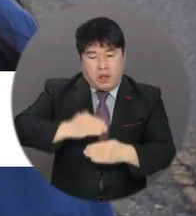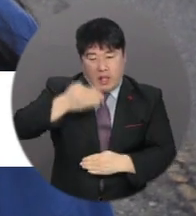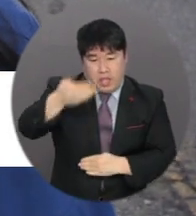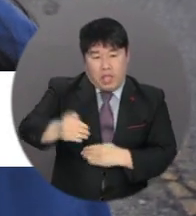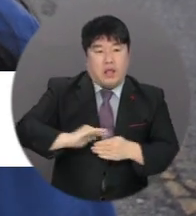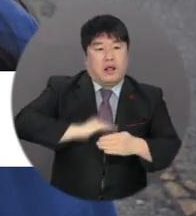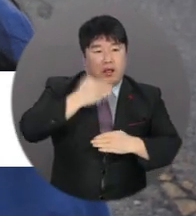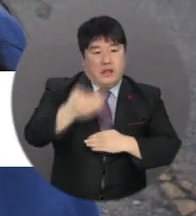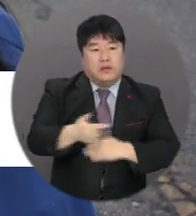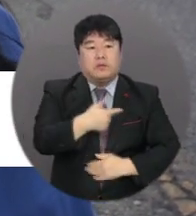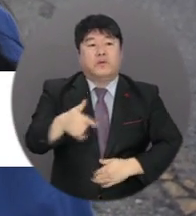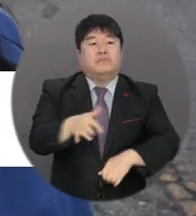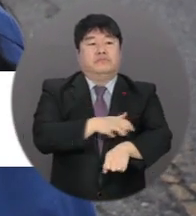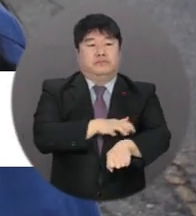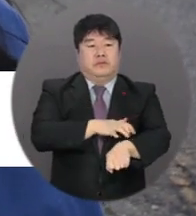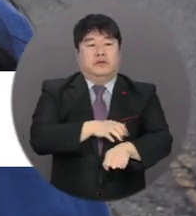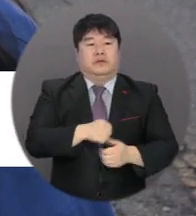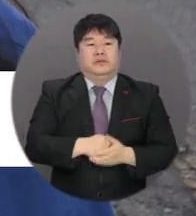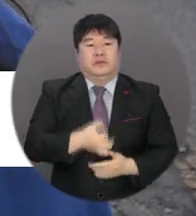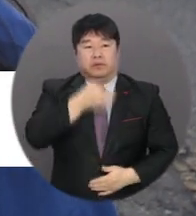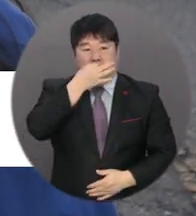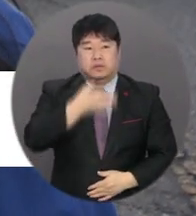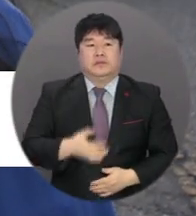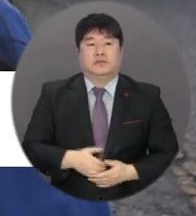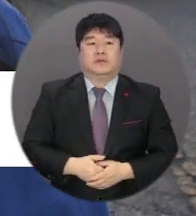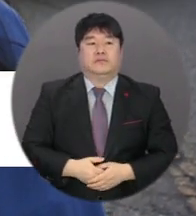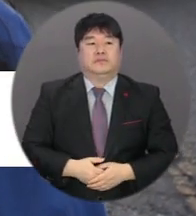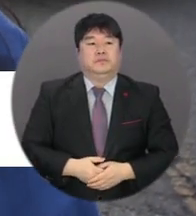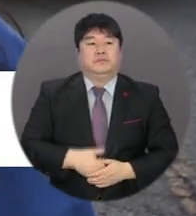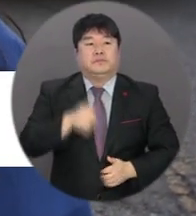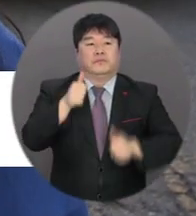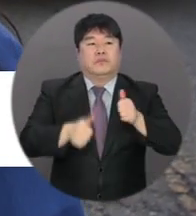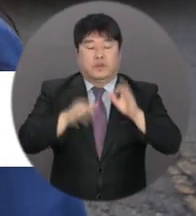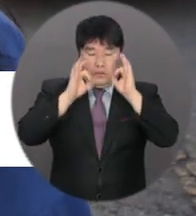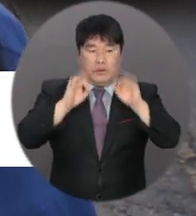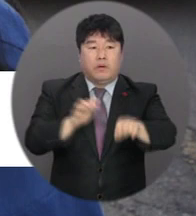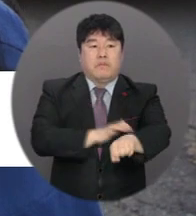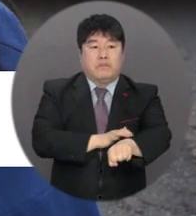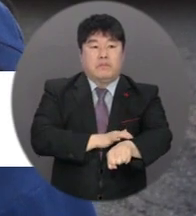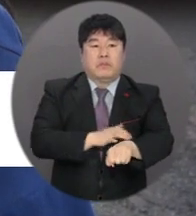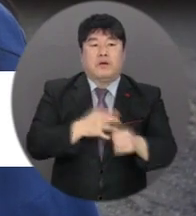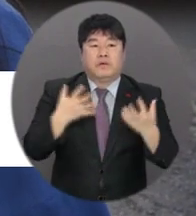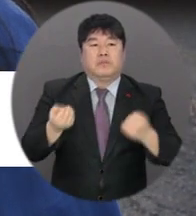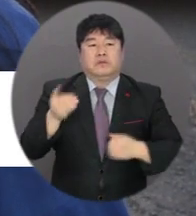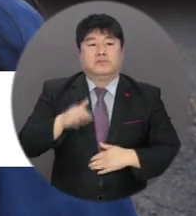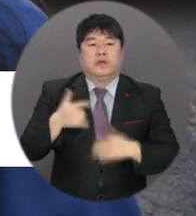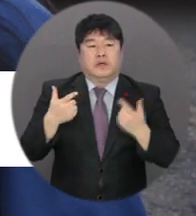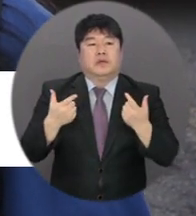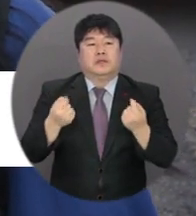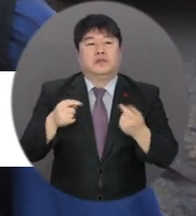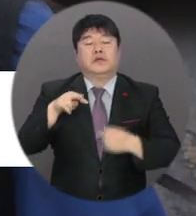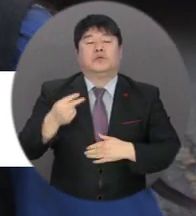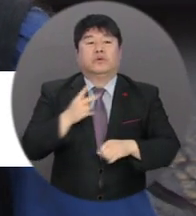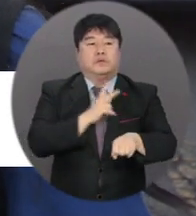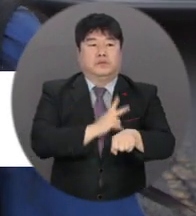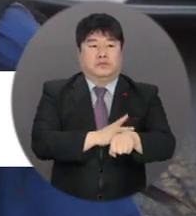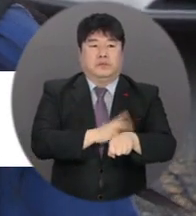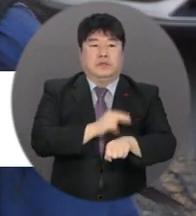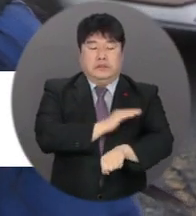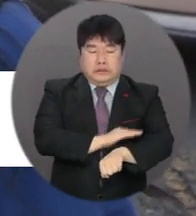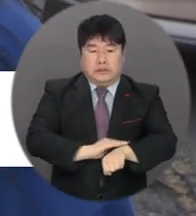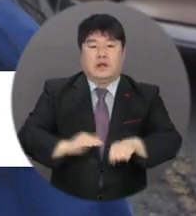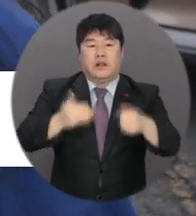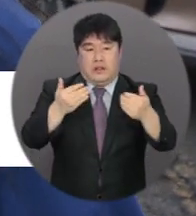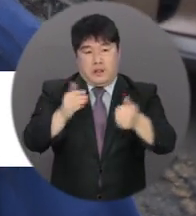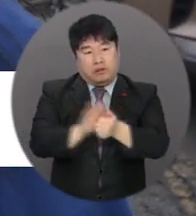너무 불편해가지고 좀 힘들었어요. 시험 보는데 불편한 것 좀 많았지만 그래도